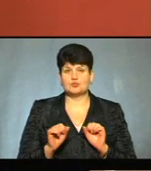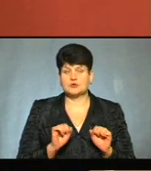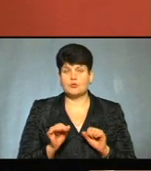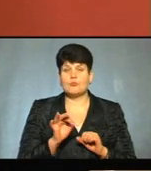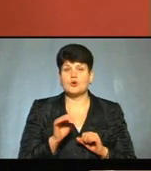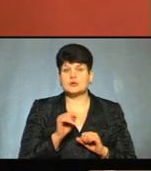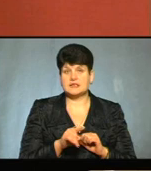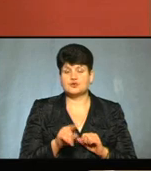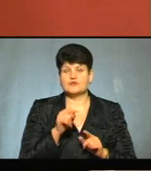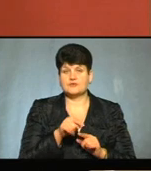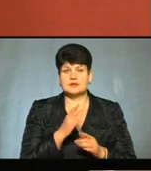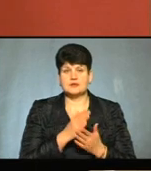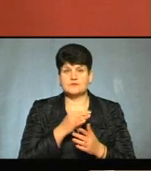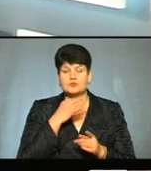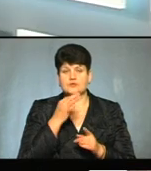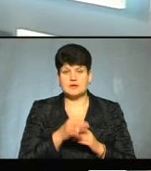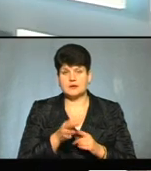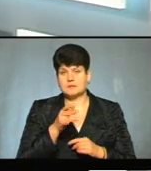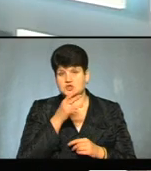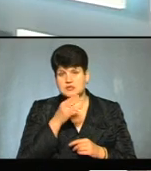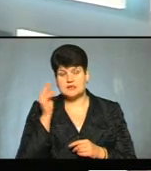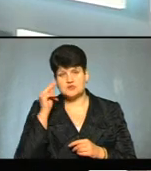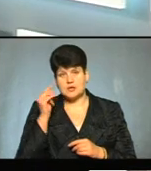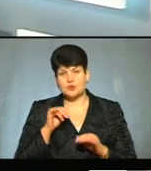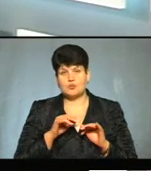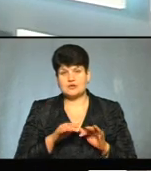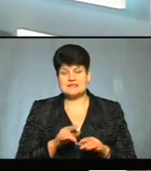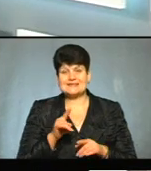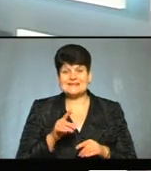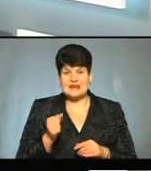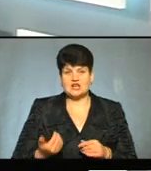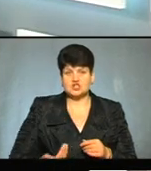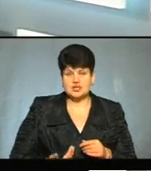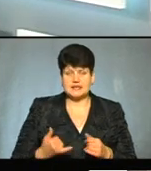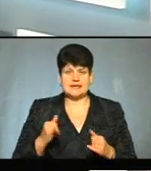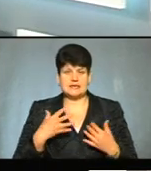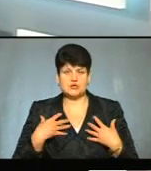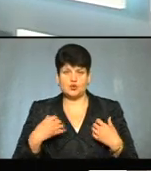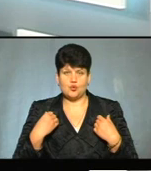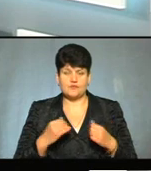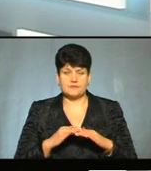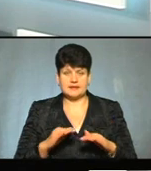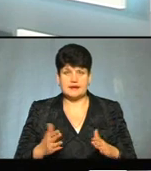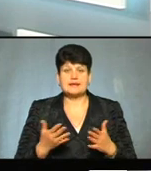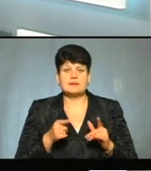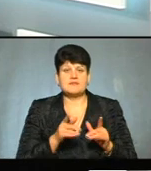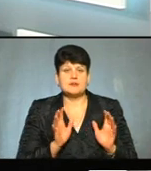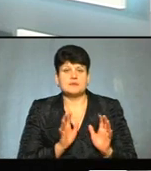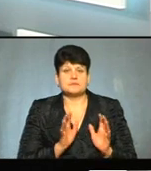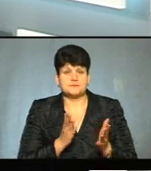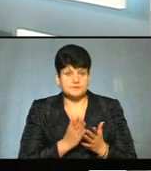класному керівнику про те, що він відповідає під час навчального процесу за життя і здоров'я учнів, якими